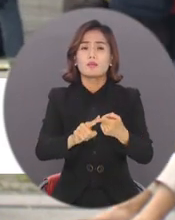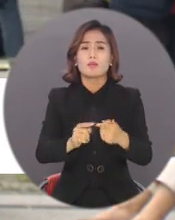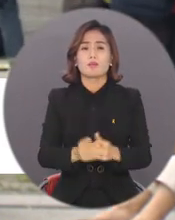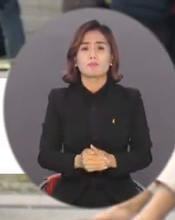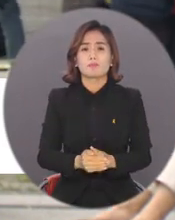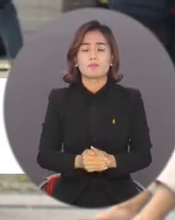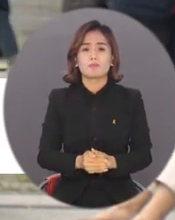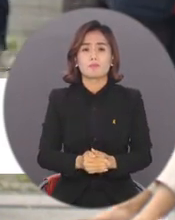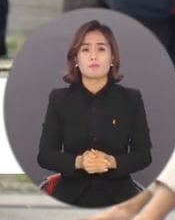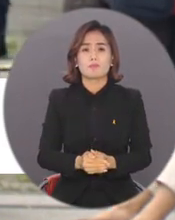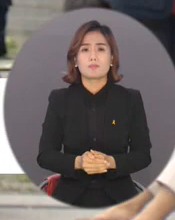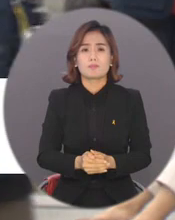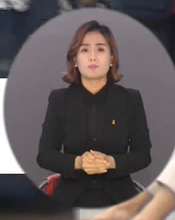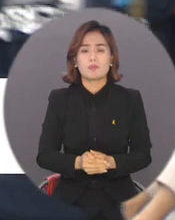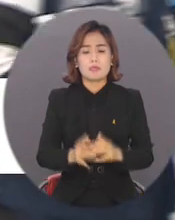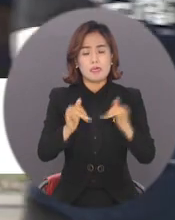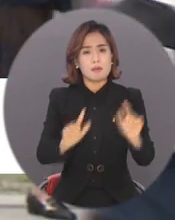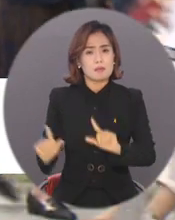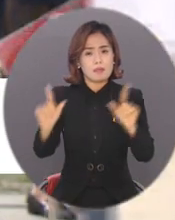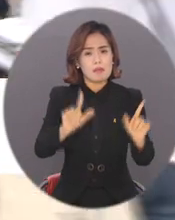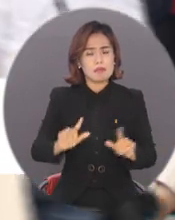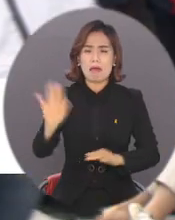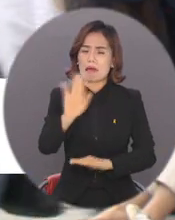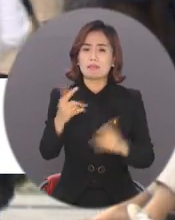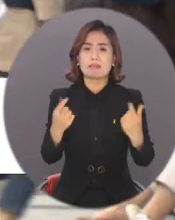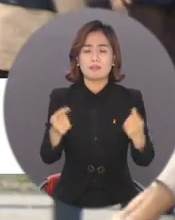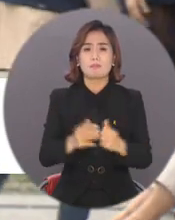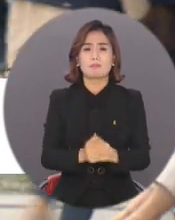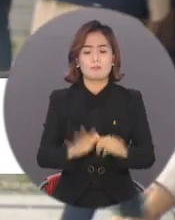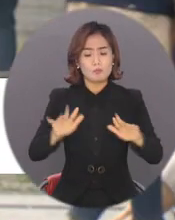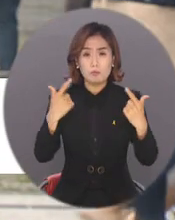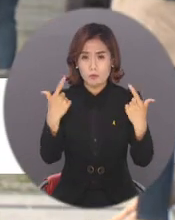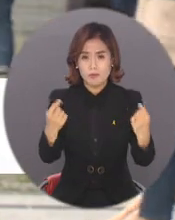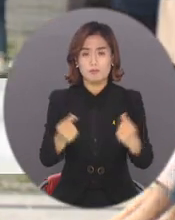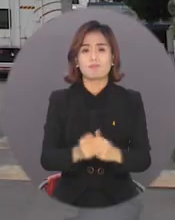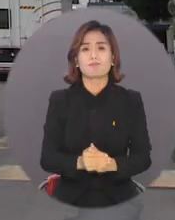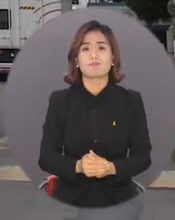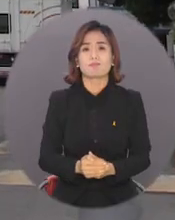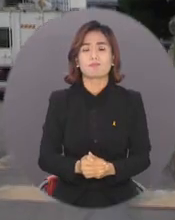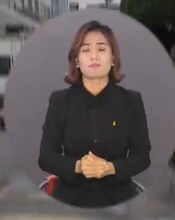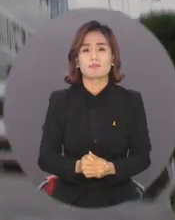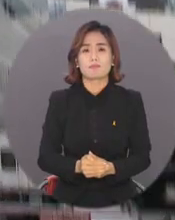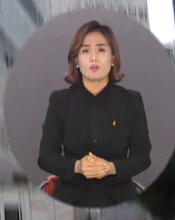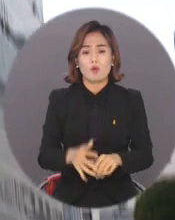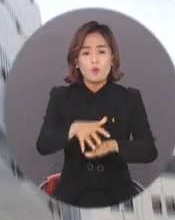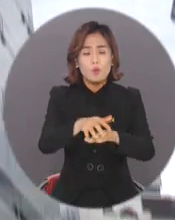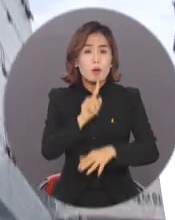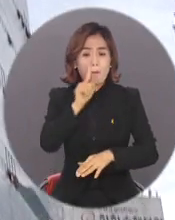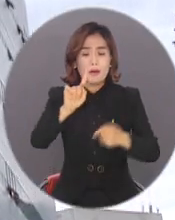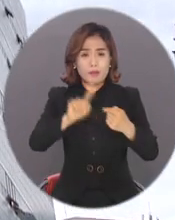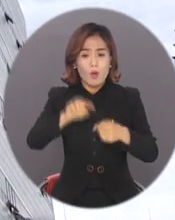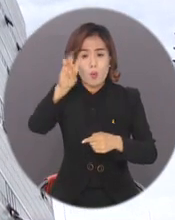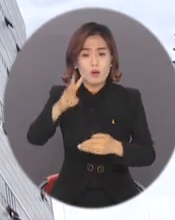이거는 사실 사람이 사는 게 아닌 거거든요. 지금도요? 네, 지금도 그렇습니다. 이런 노조의 주장에